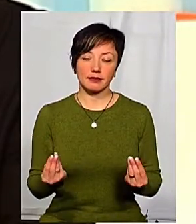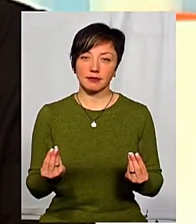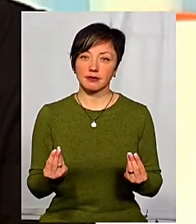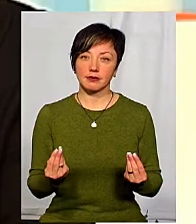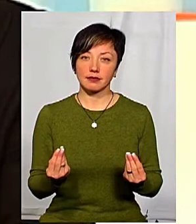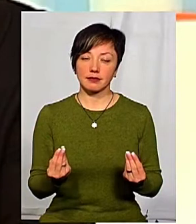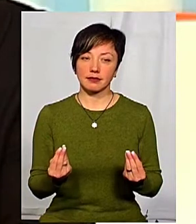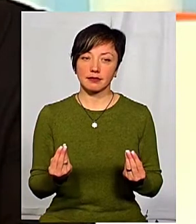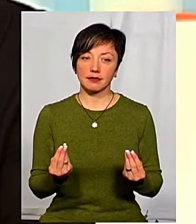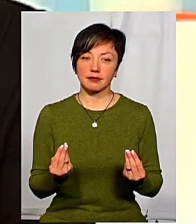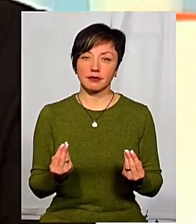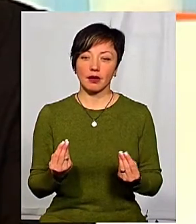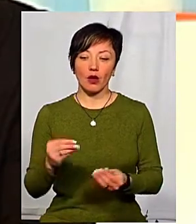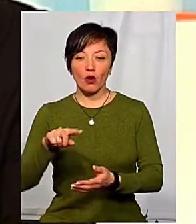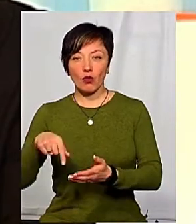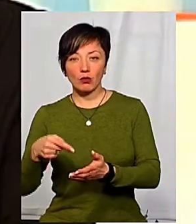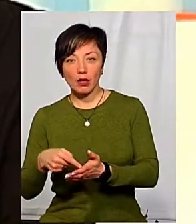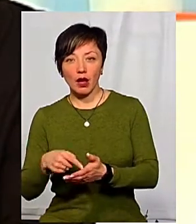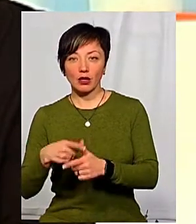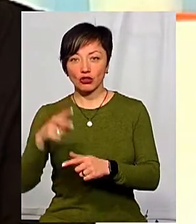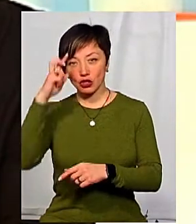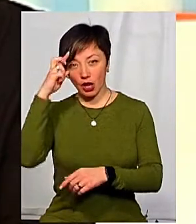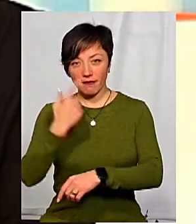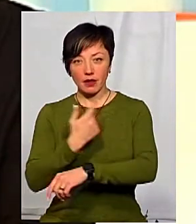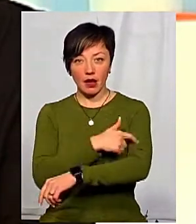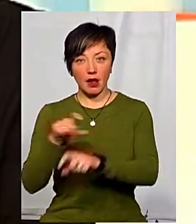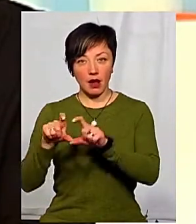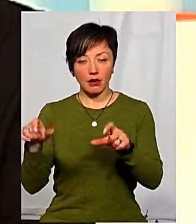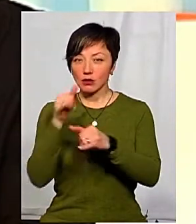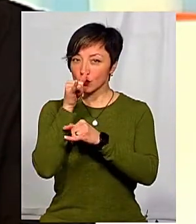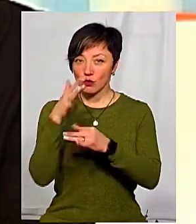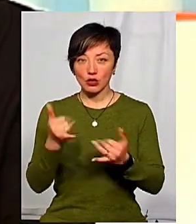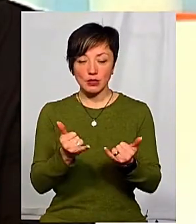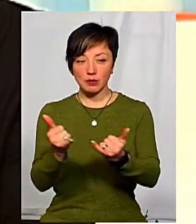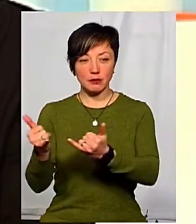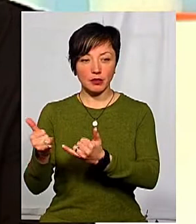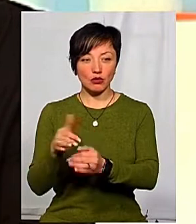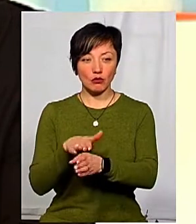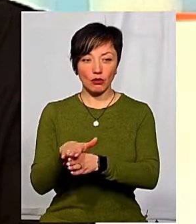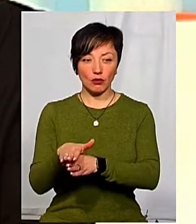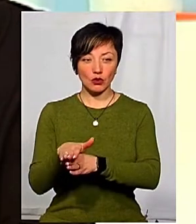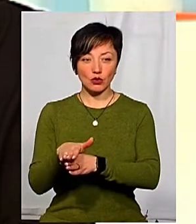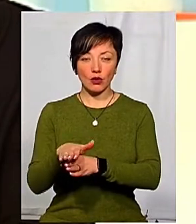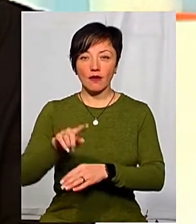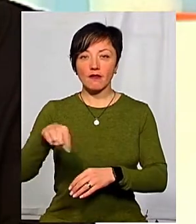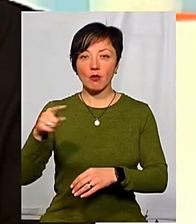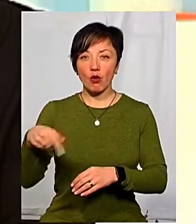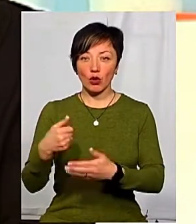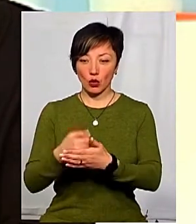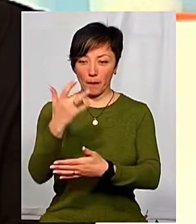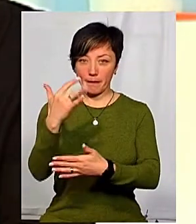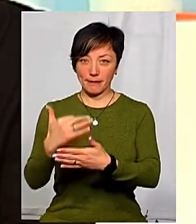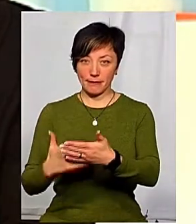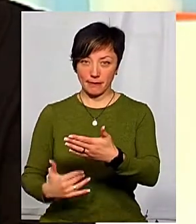день комунальна чи державна лікарня не в змозі забезпечити повністю вимоги до